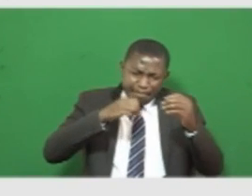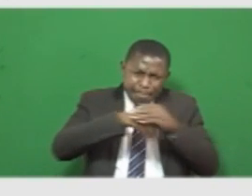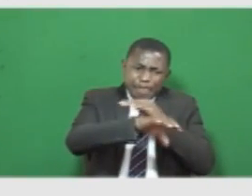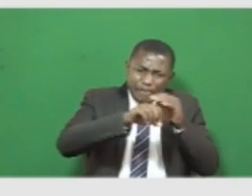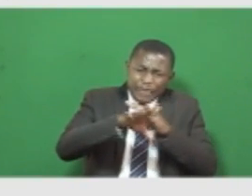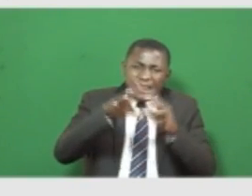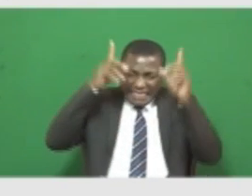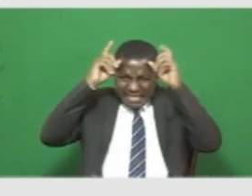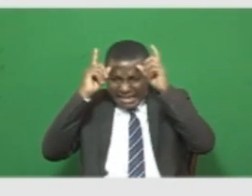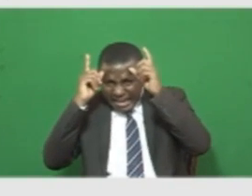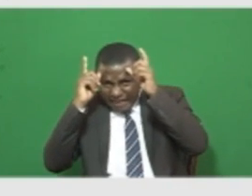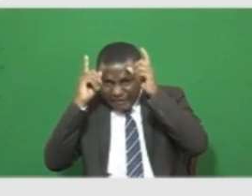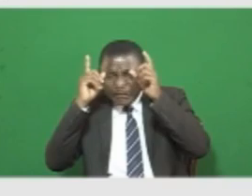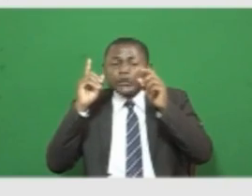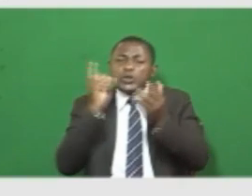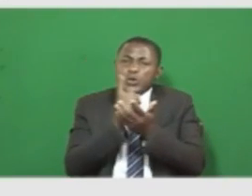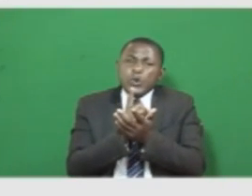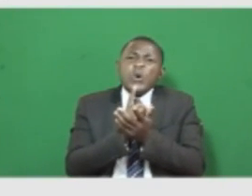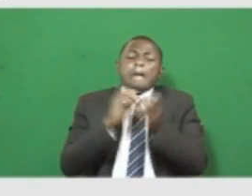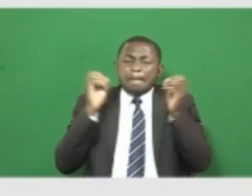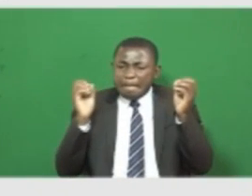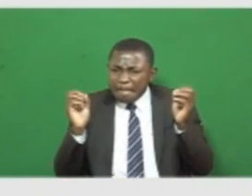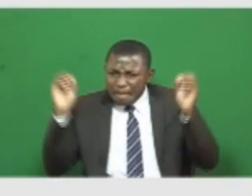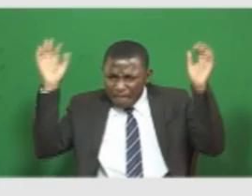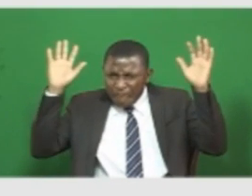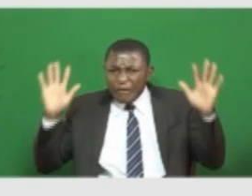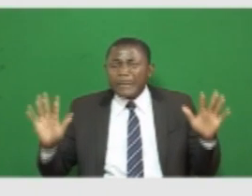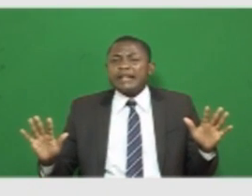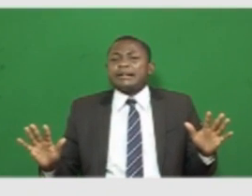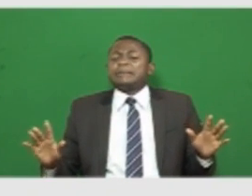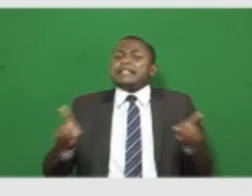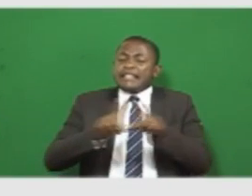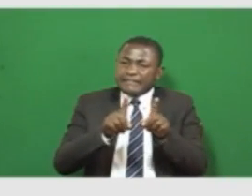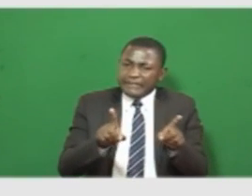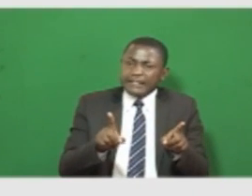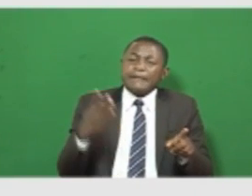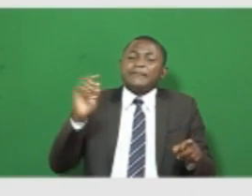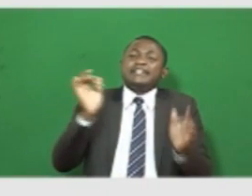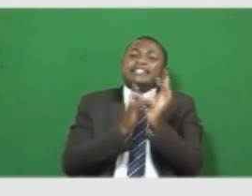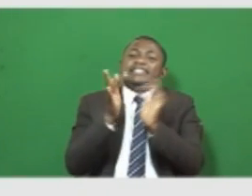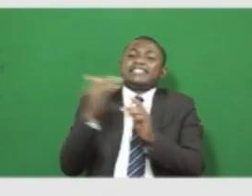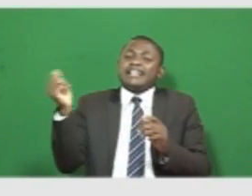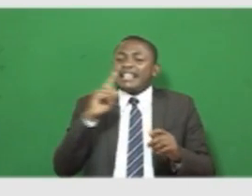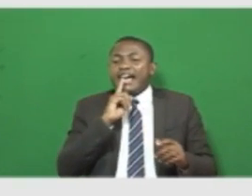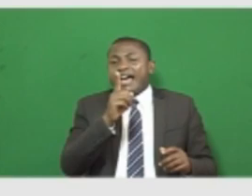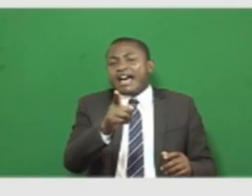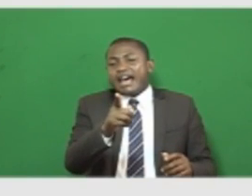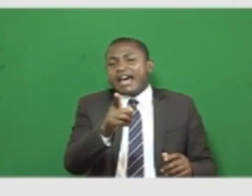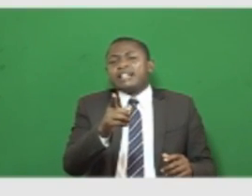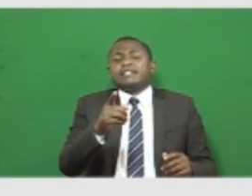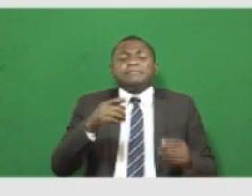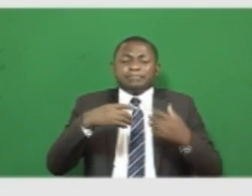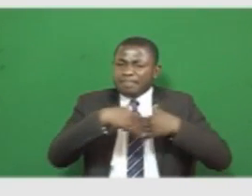mzitare nyere. Eh. Nekuita mabasa esi mba majinji mzitare nyere. Zunondi chava uza pachena. Andina kutongo